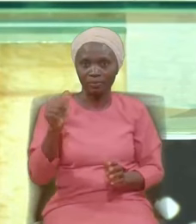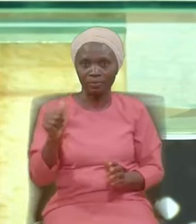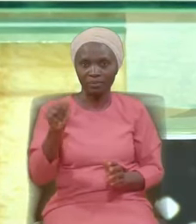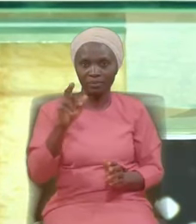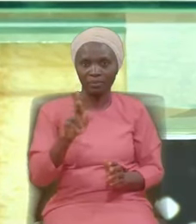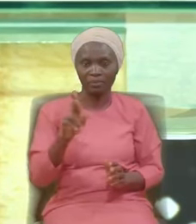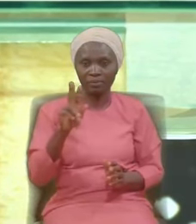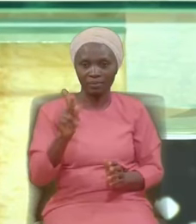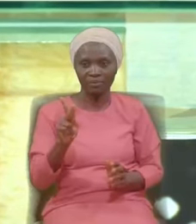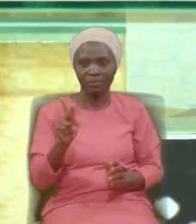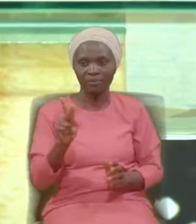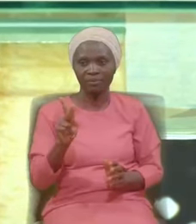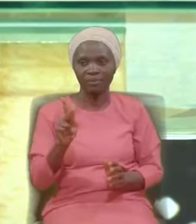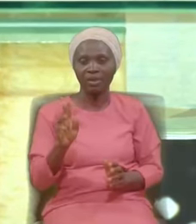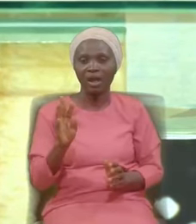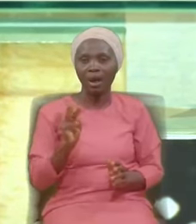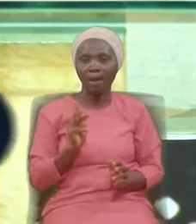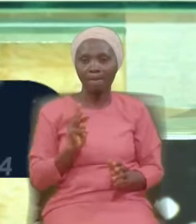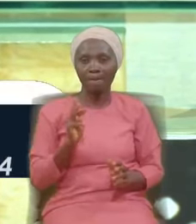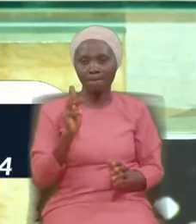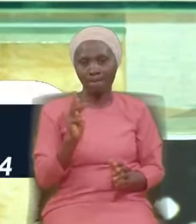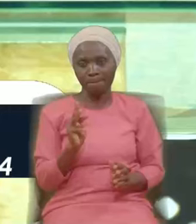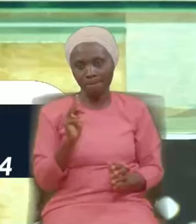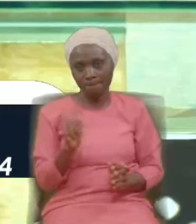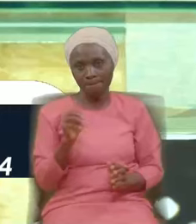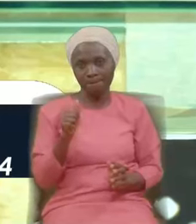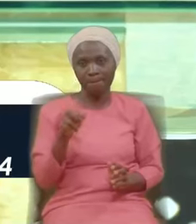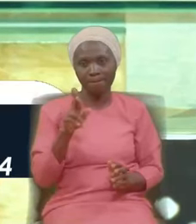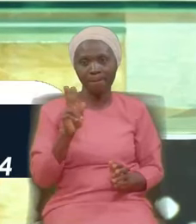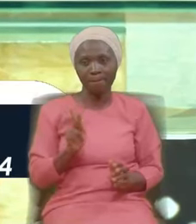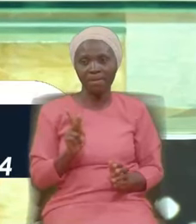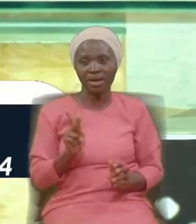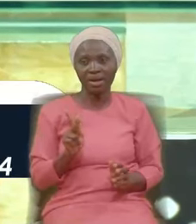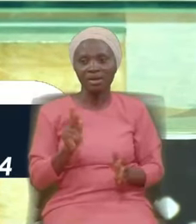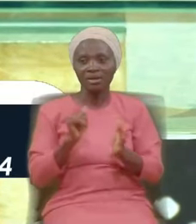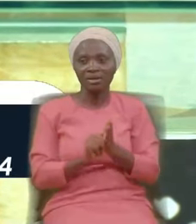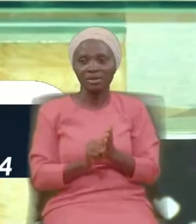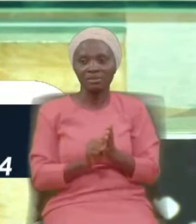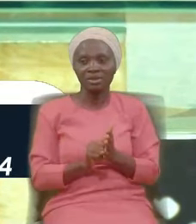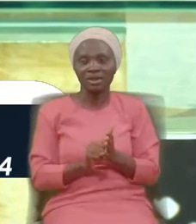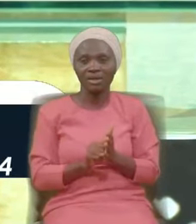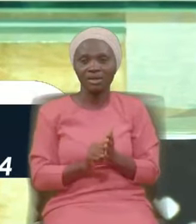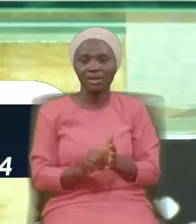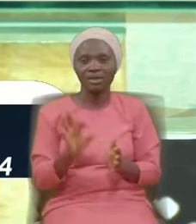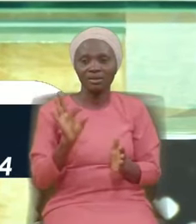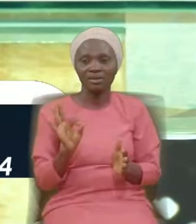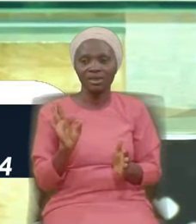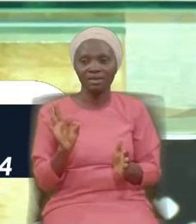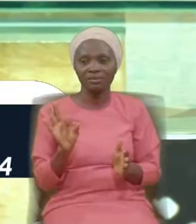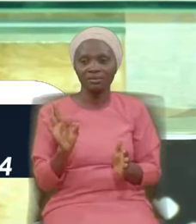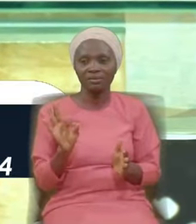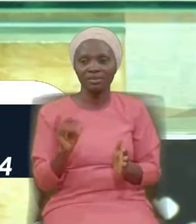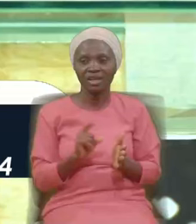Marc au chapitre 9. Marc au chapitre 9. Marc